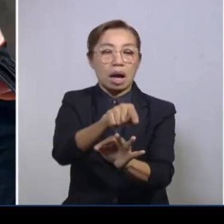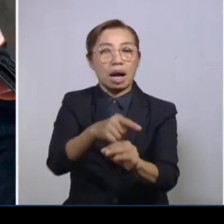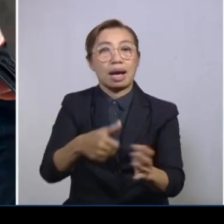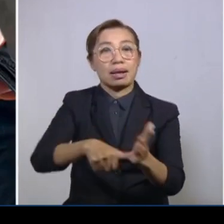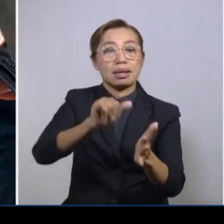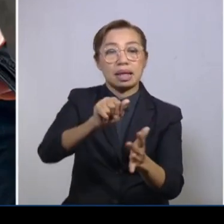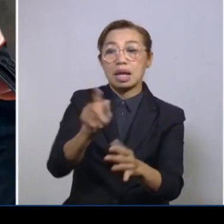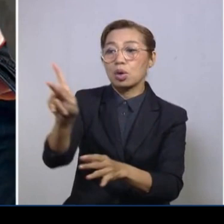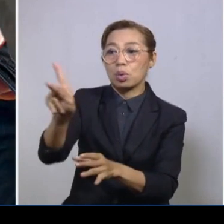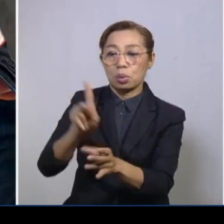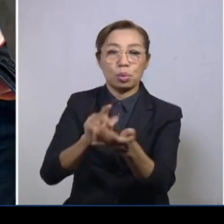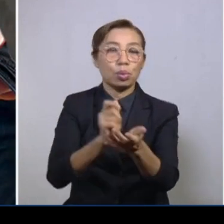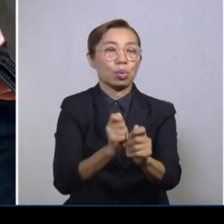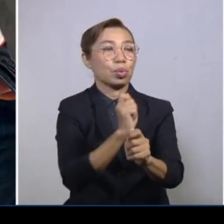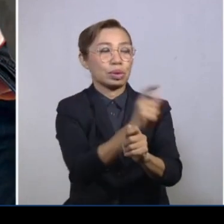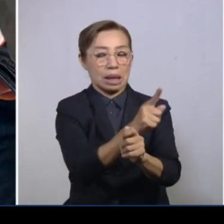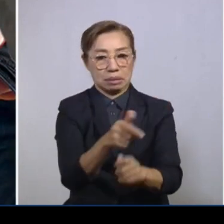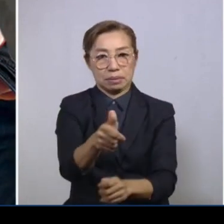นี